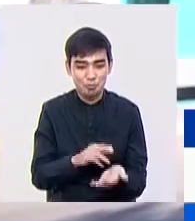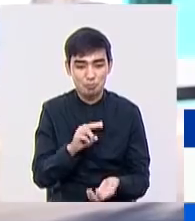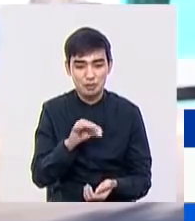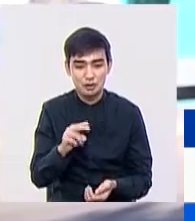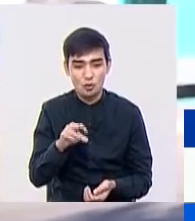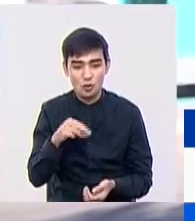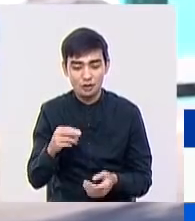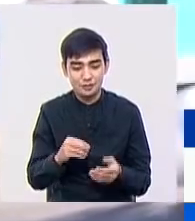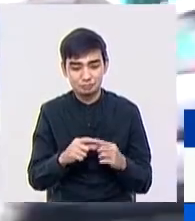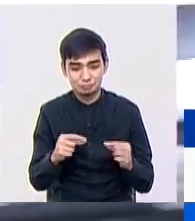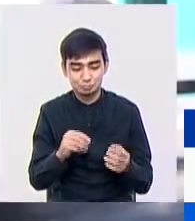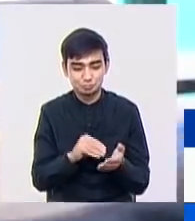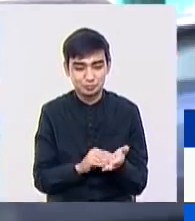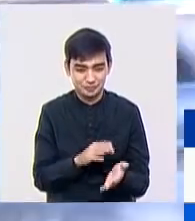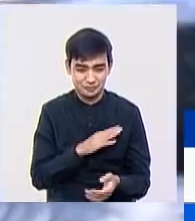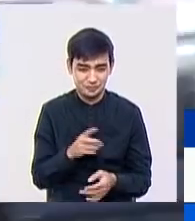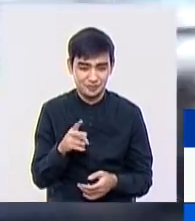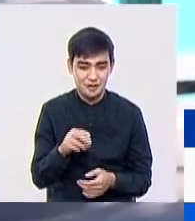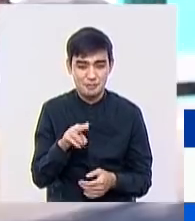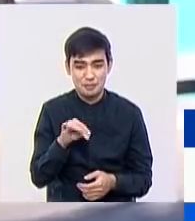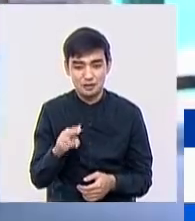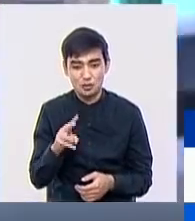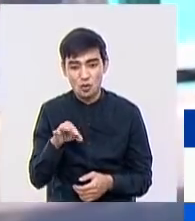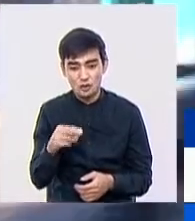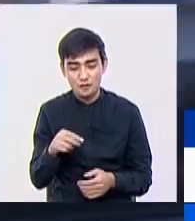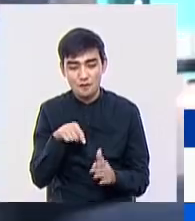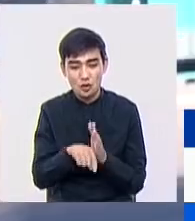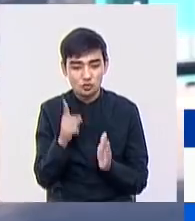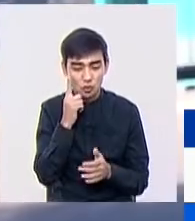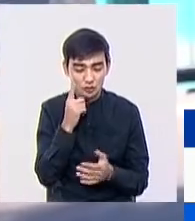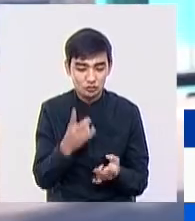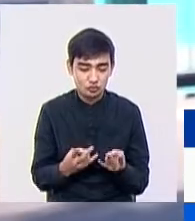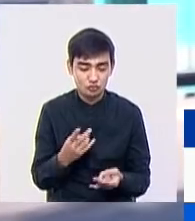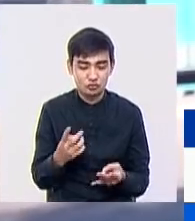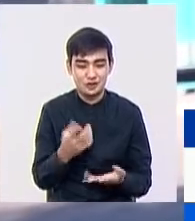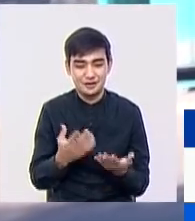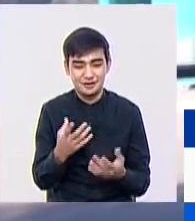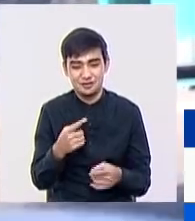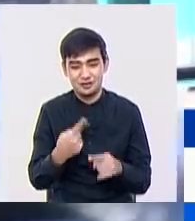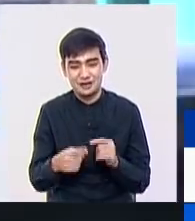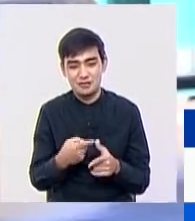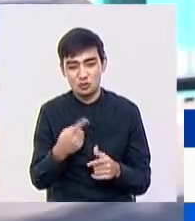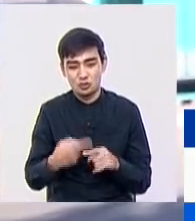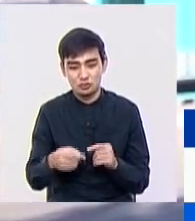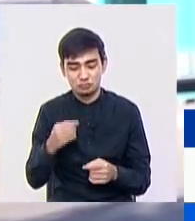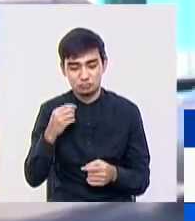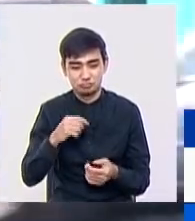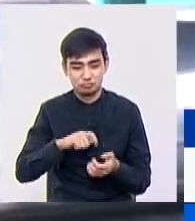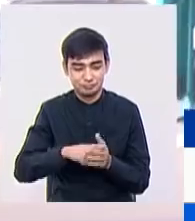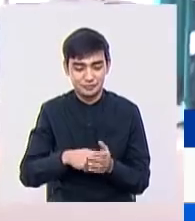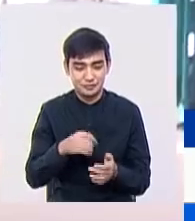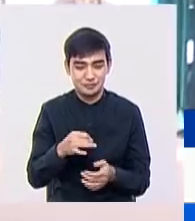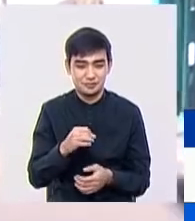пин-код. Лучше, мне кажется, хранить пин-код внутри сотового телефона, либо под каким-либо именем, сохранить в